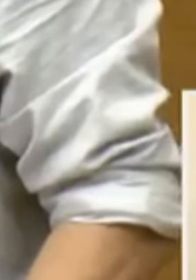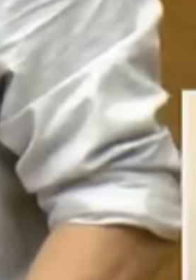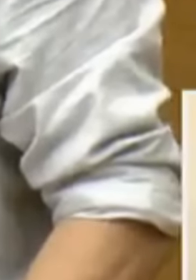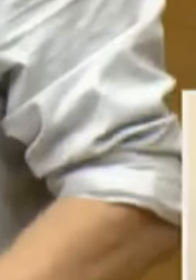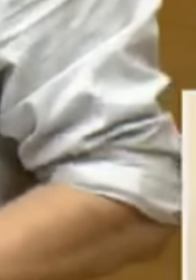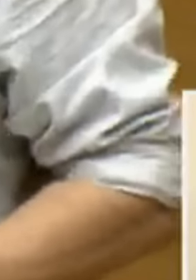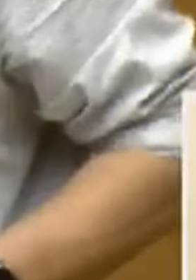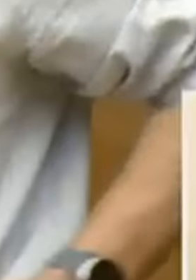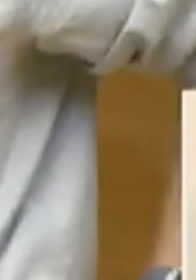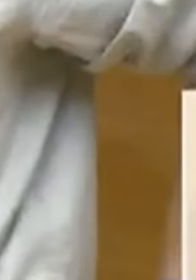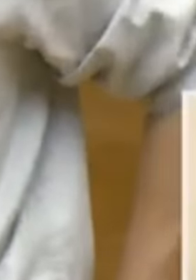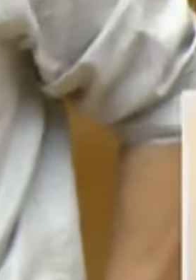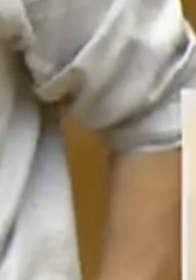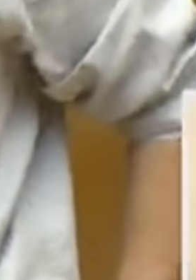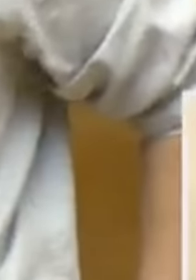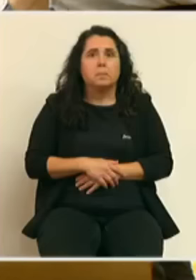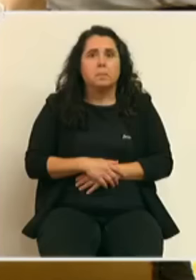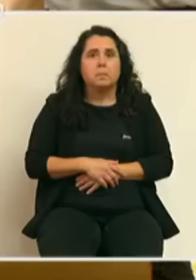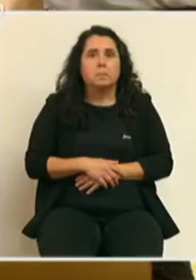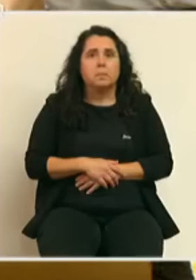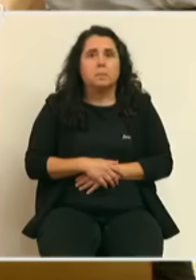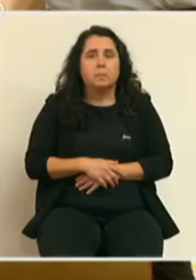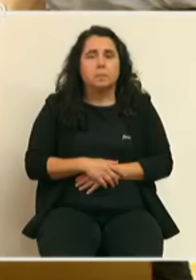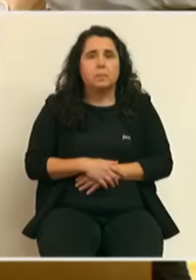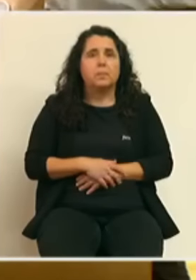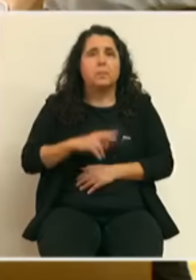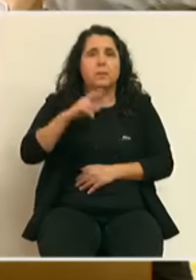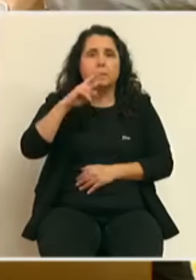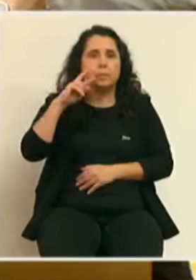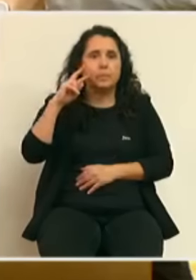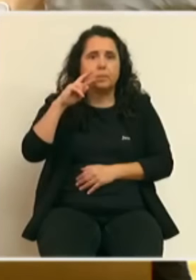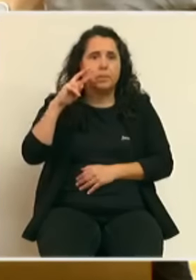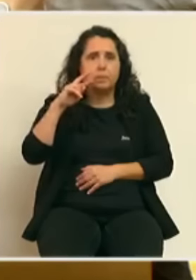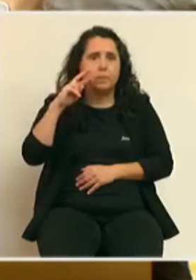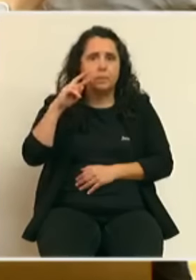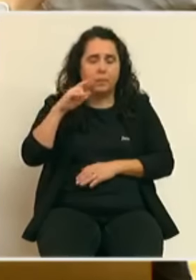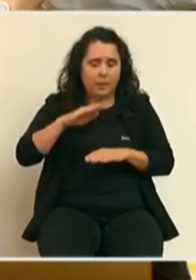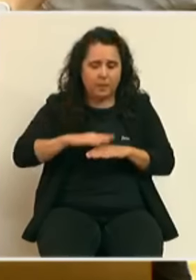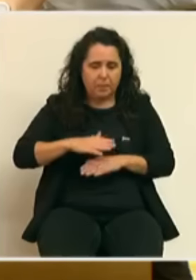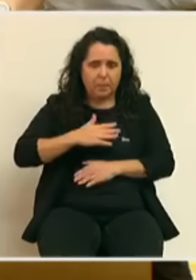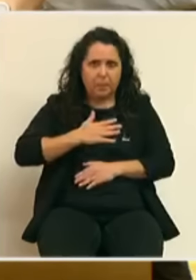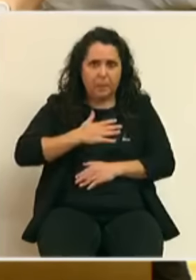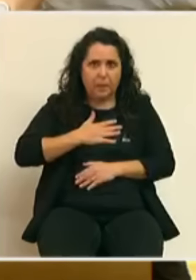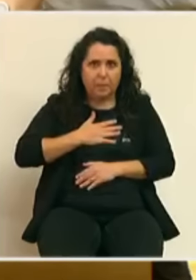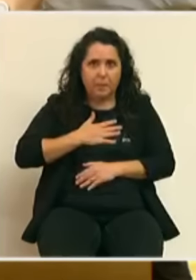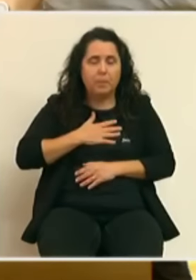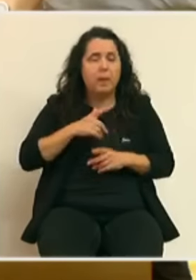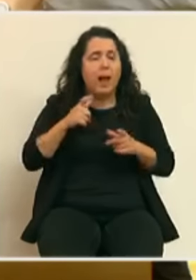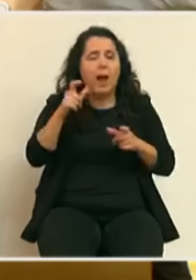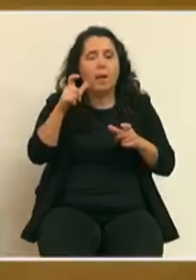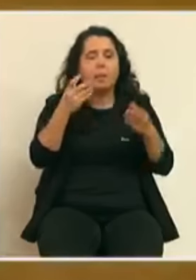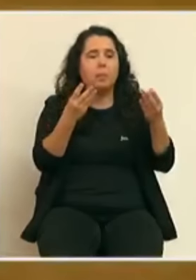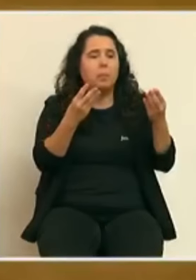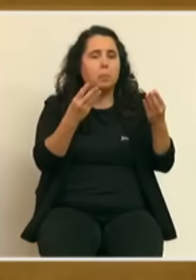gràcies a tots els que heu ajudat. Senyor Mazón, per a mi i per a centenars de milers